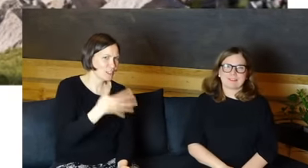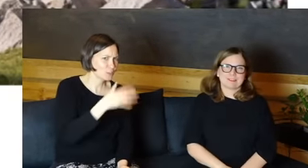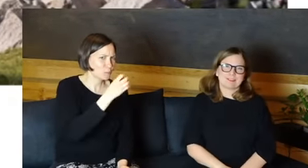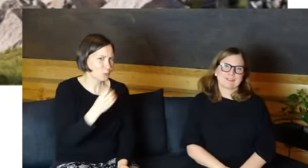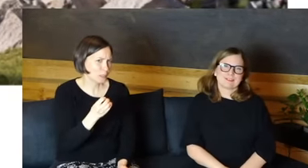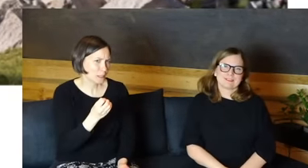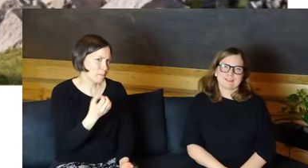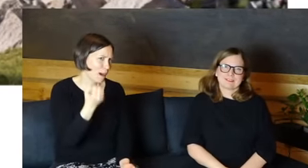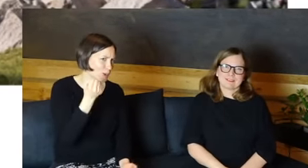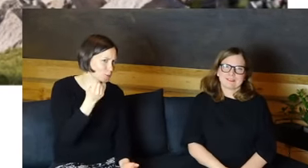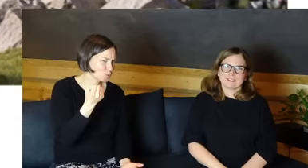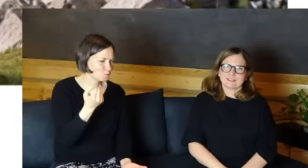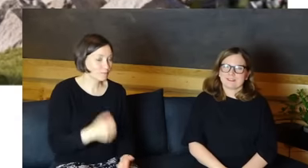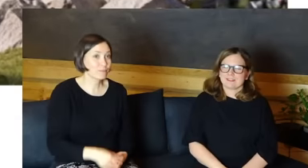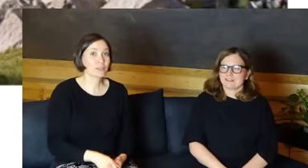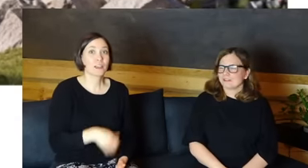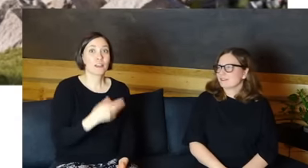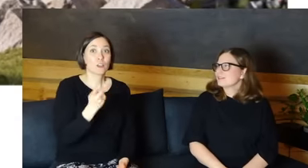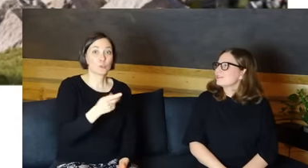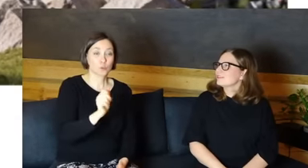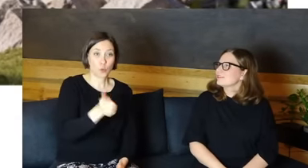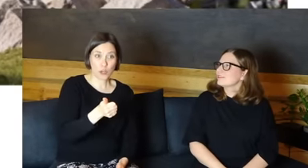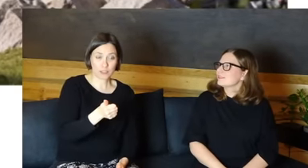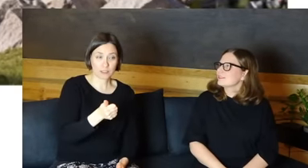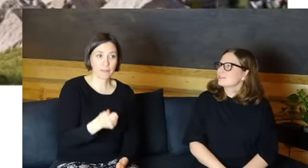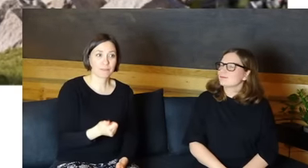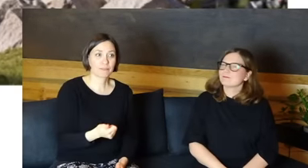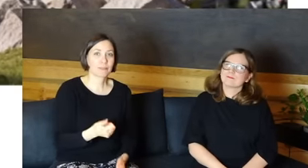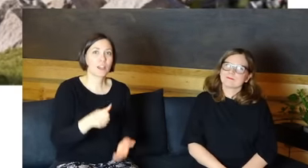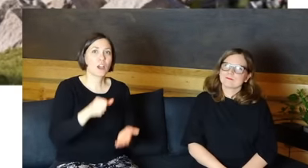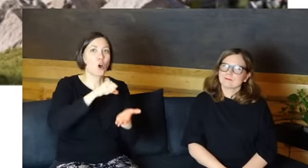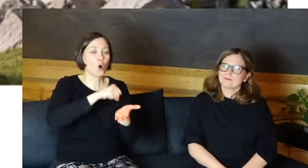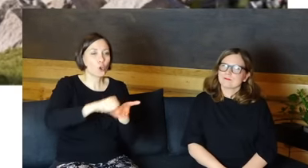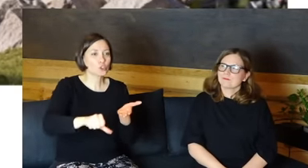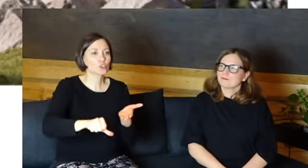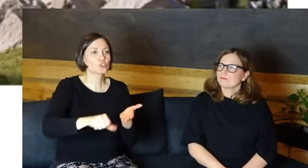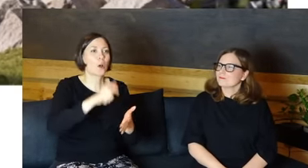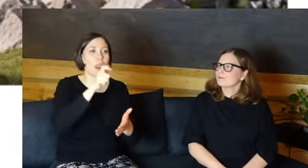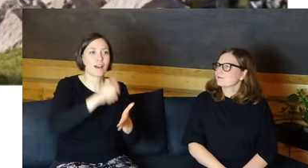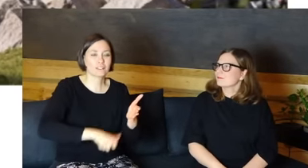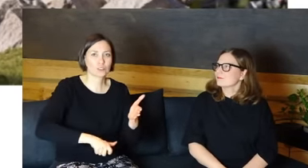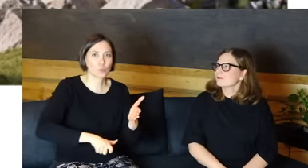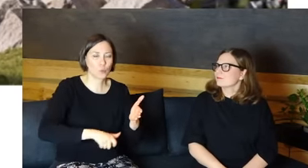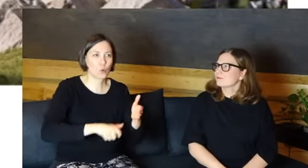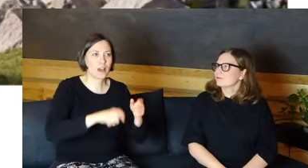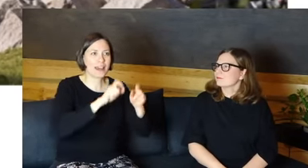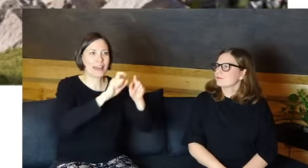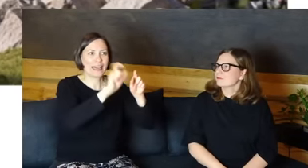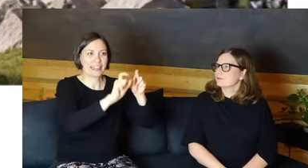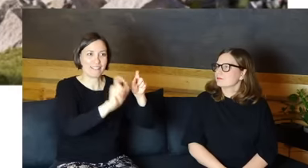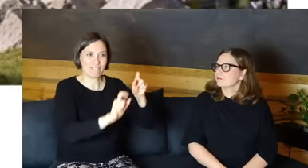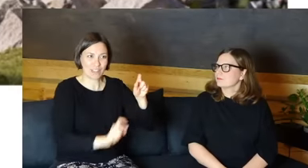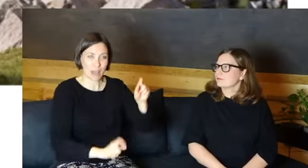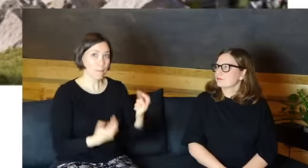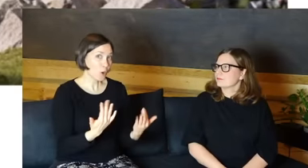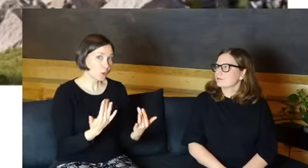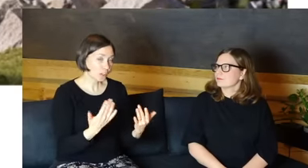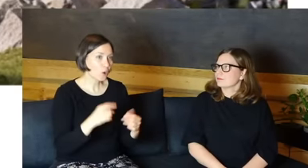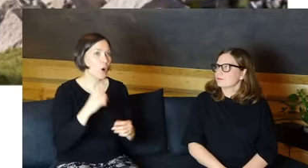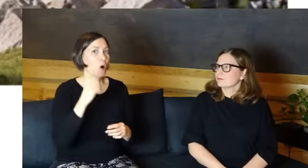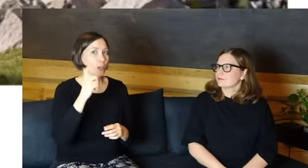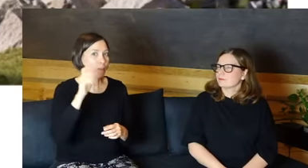mahdollisuus. Kysymys 9. Kuinka monta ostolaskuriviä on tilioitu